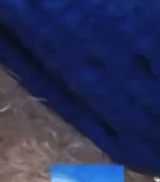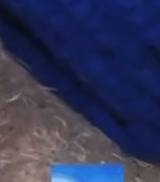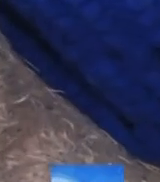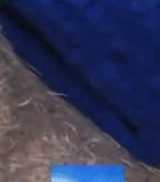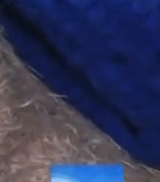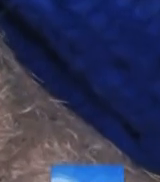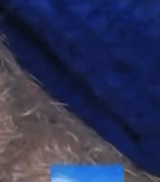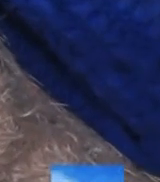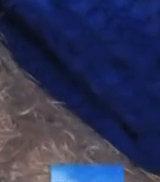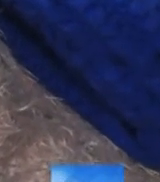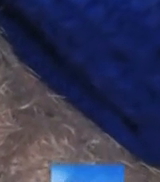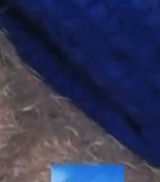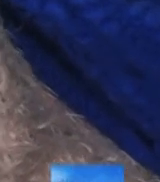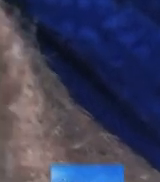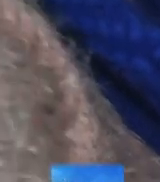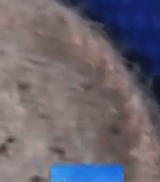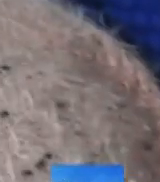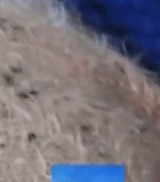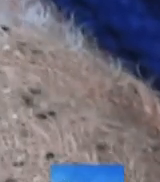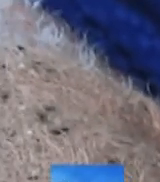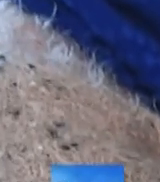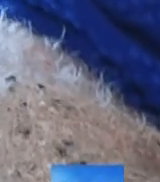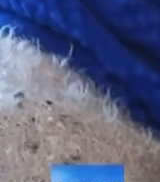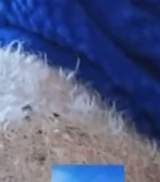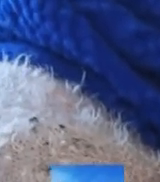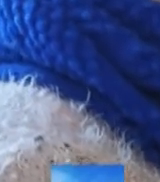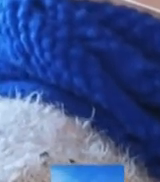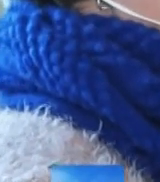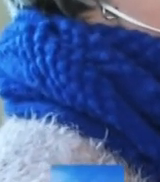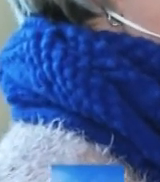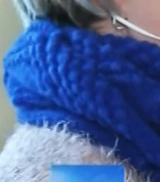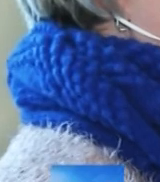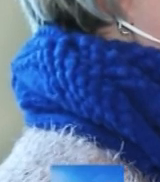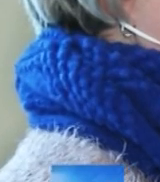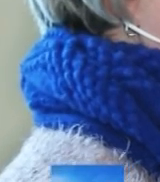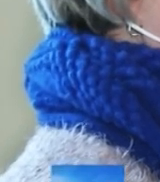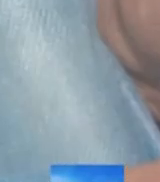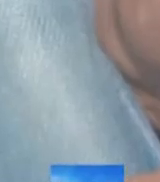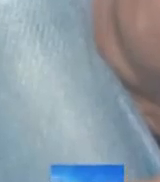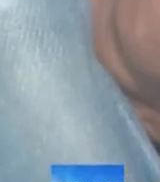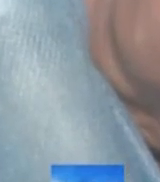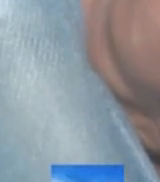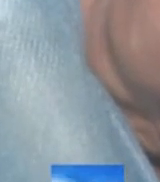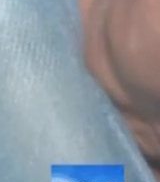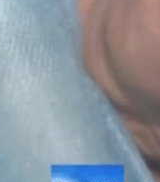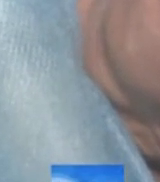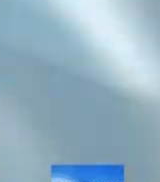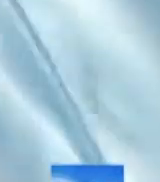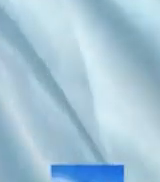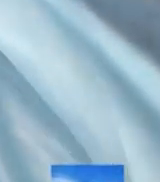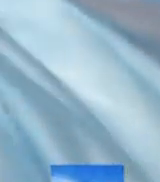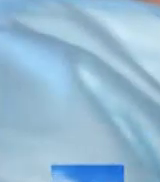społecznej. Od piątku na szczepienie mogą zapisywać się osoby powyżej 80 roku życia. Zgłosiło się już ponad